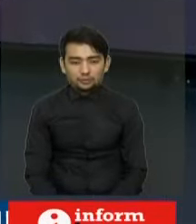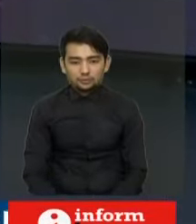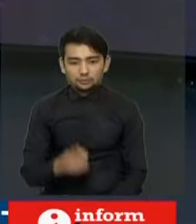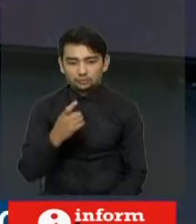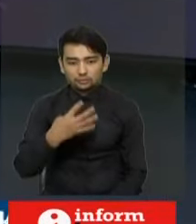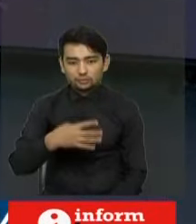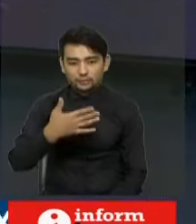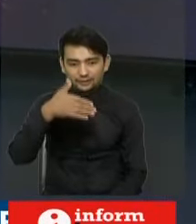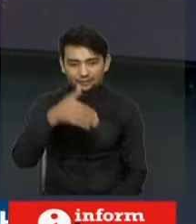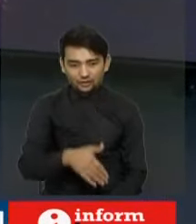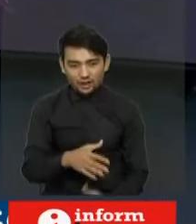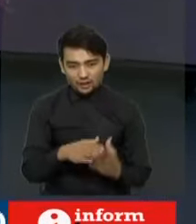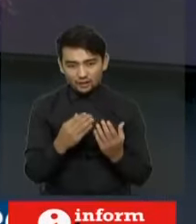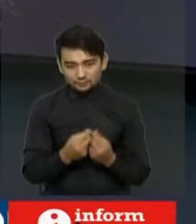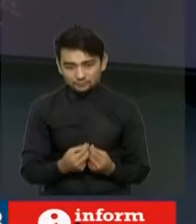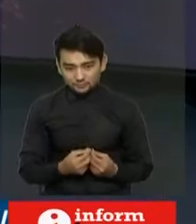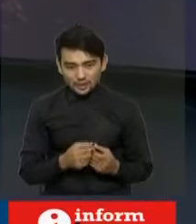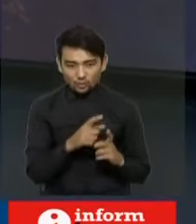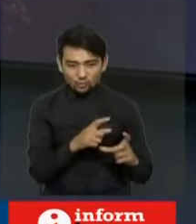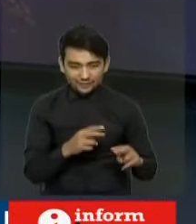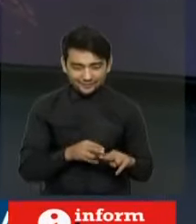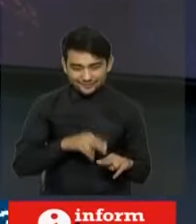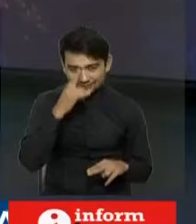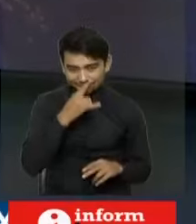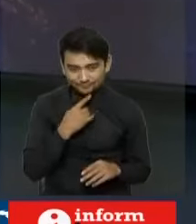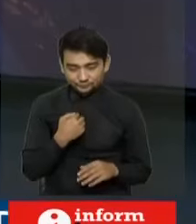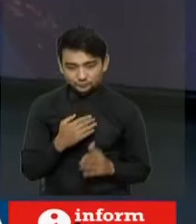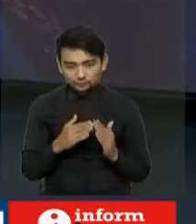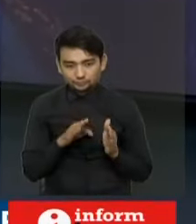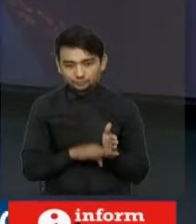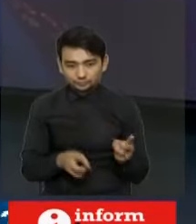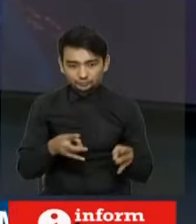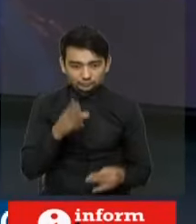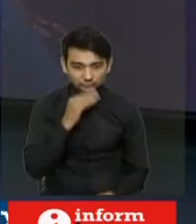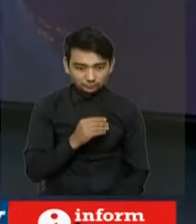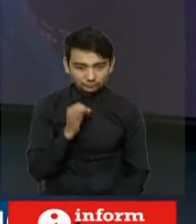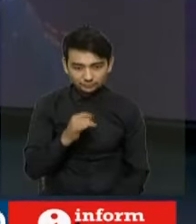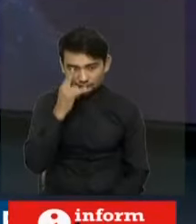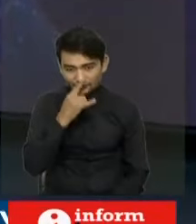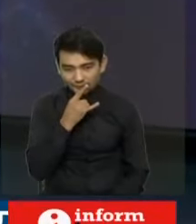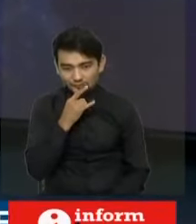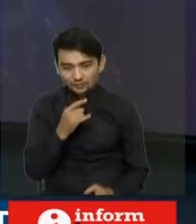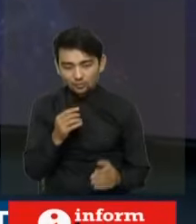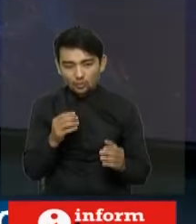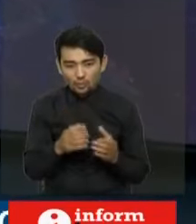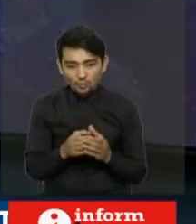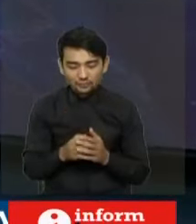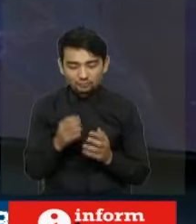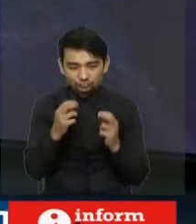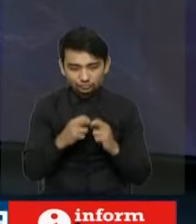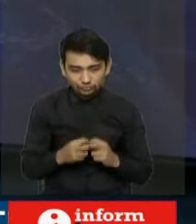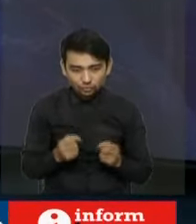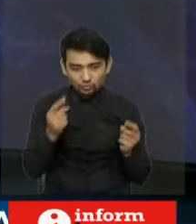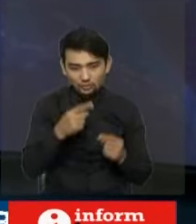145 тысяч семей дольщиков в Казахстане могут остаться без жилья, подсчитали в казахстанской жилищной компании. Они выявили, что больше